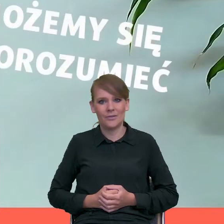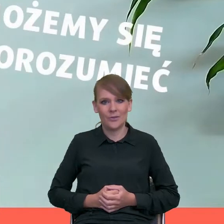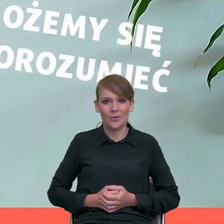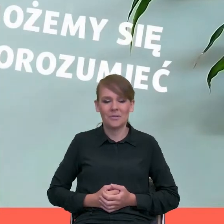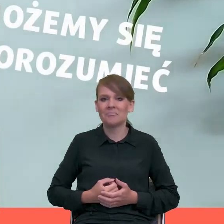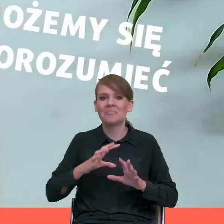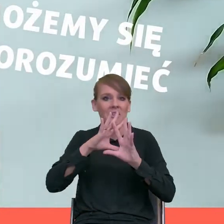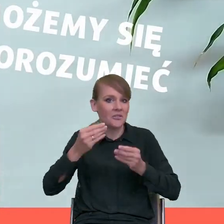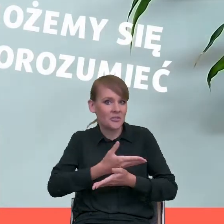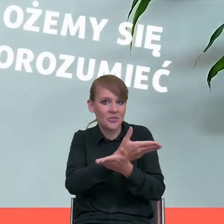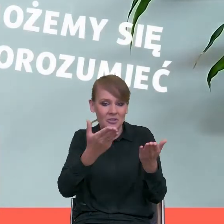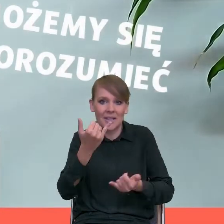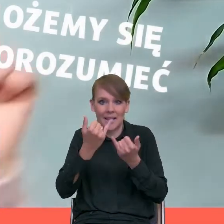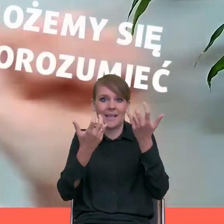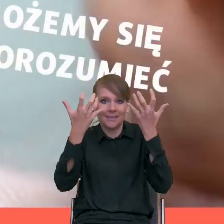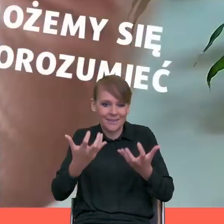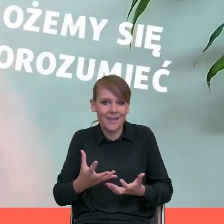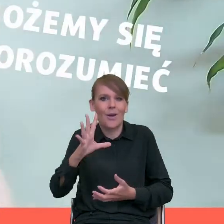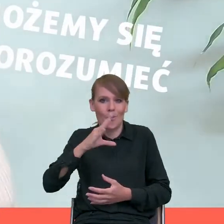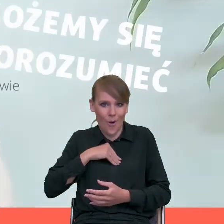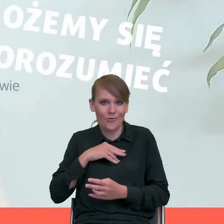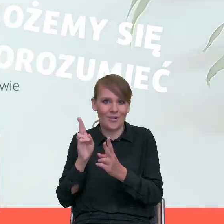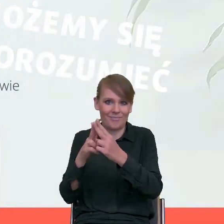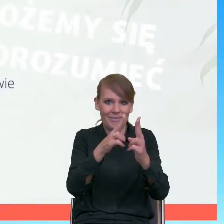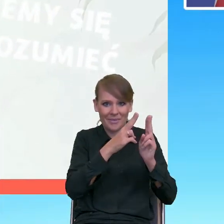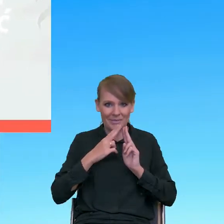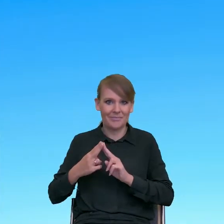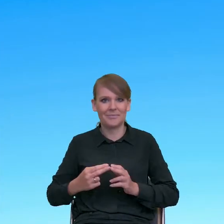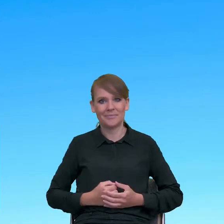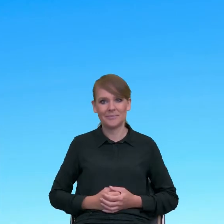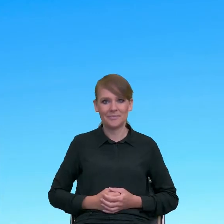jeśli chcemy, możemy się porozumieć.